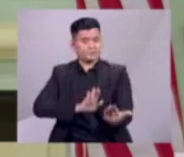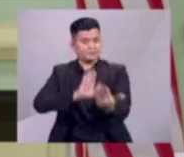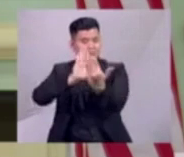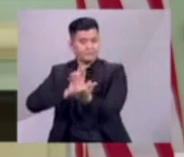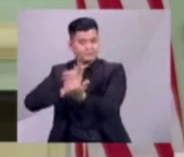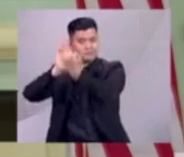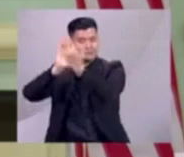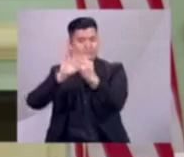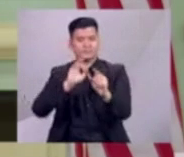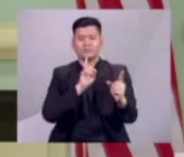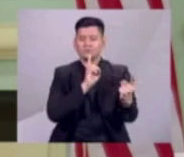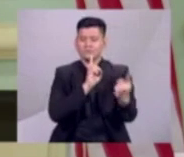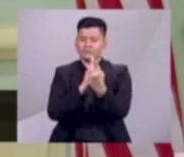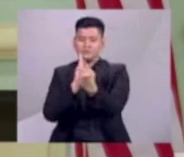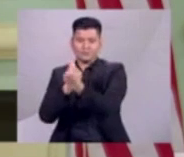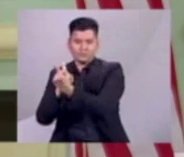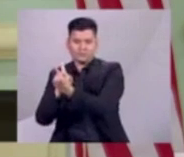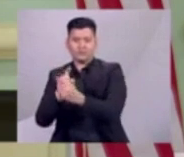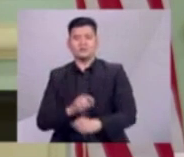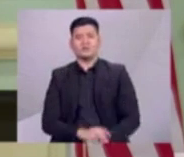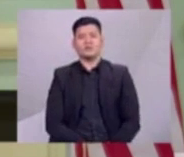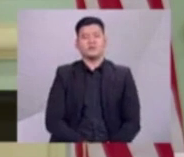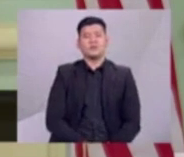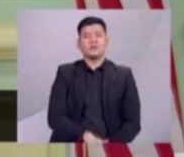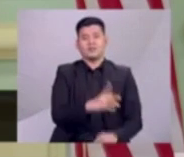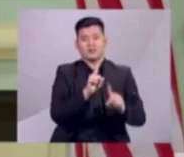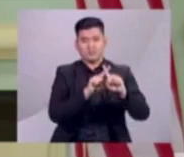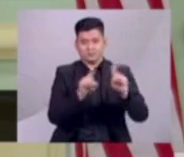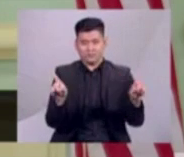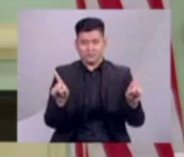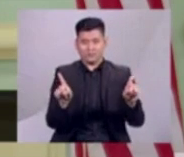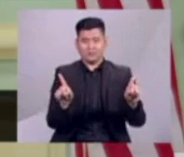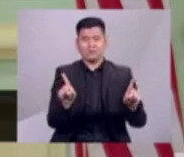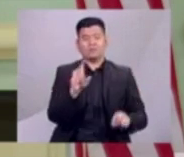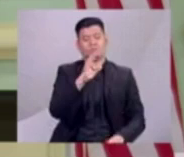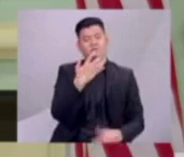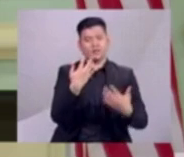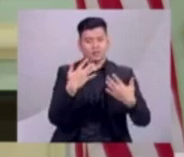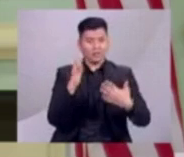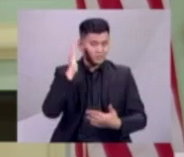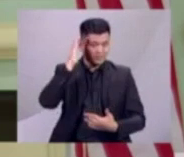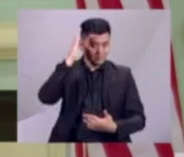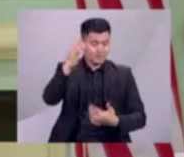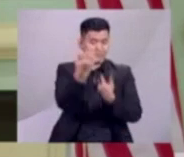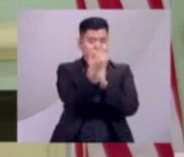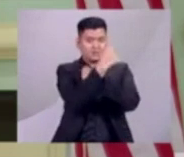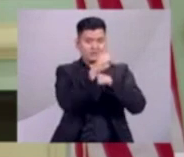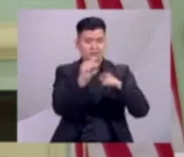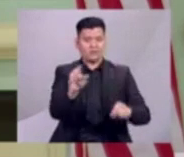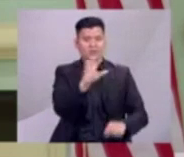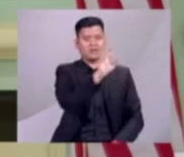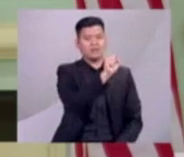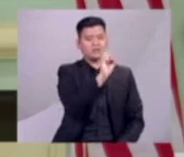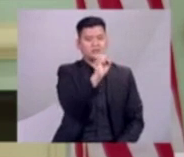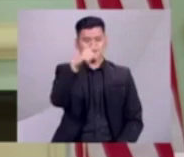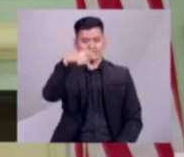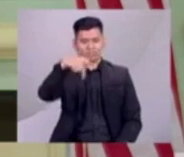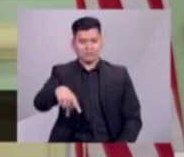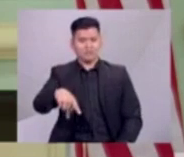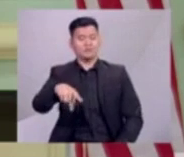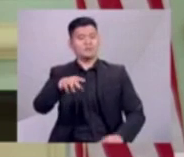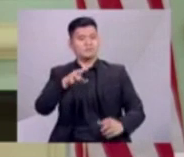akan menyediakan sop berkaitan dengan proses temuduke secara bersemuka dan